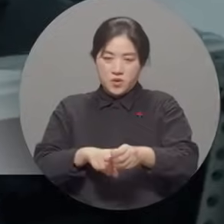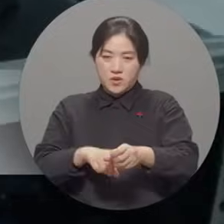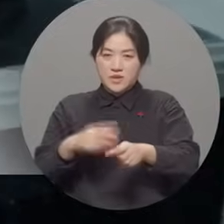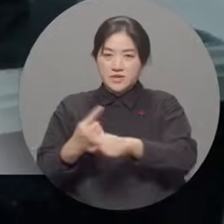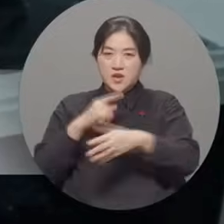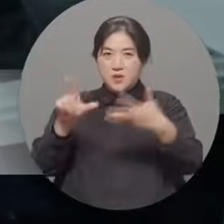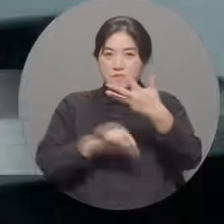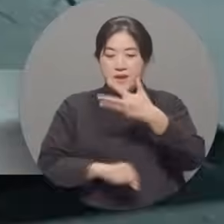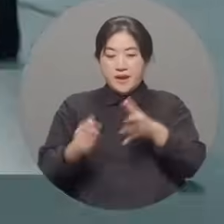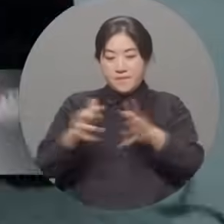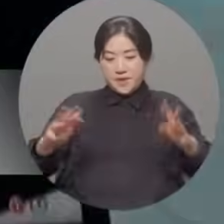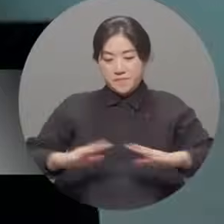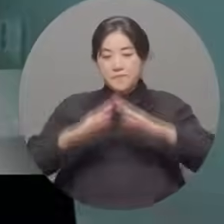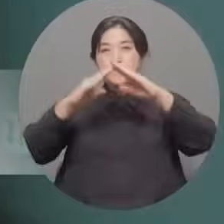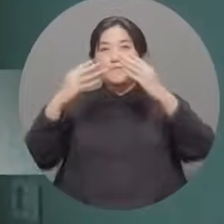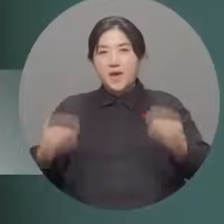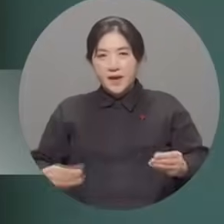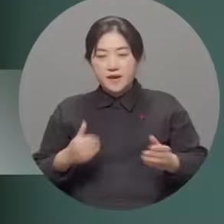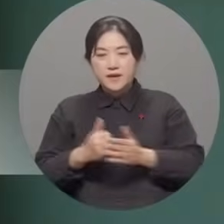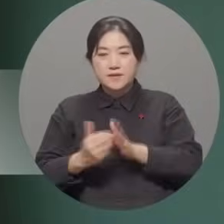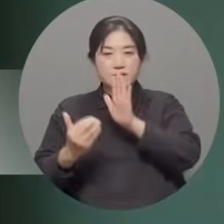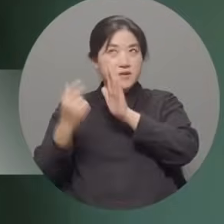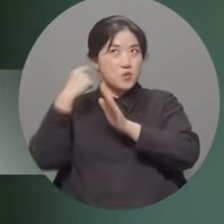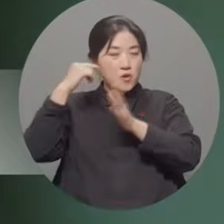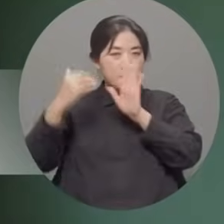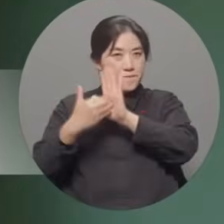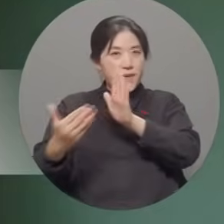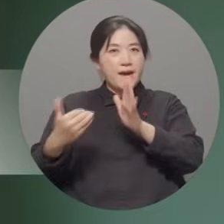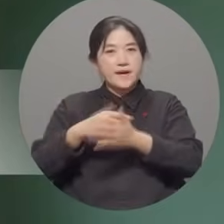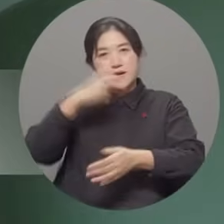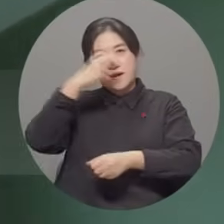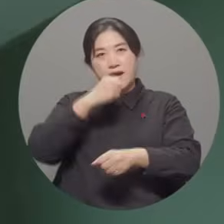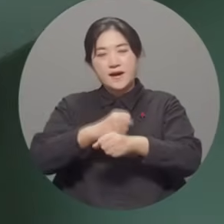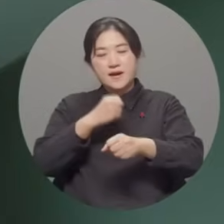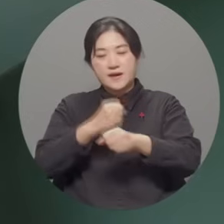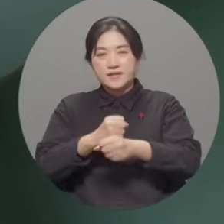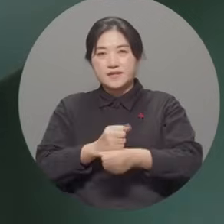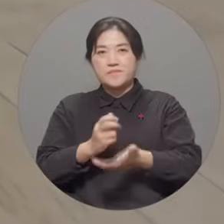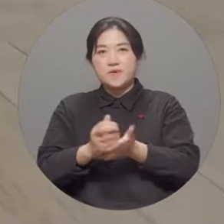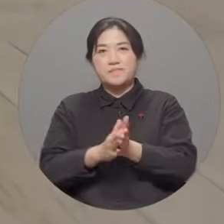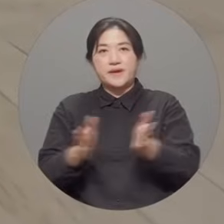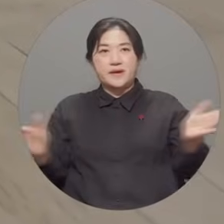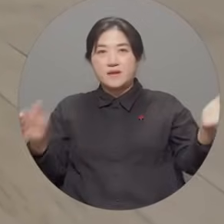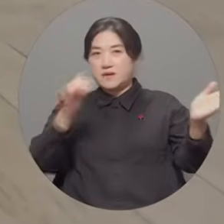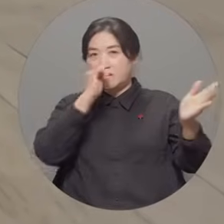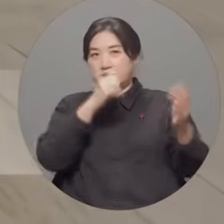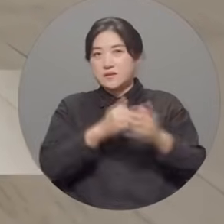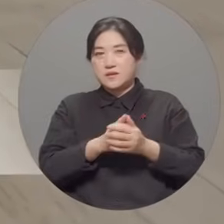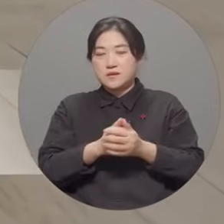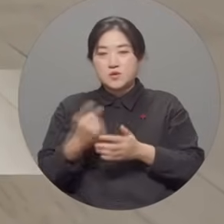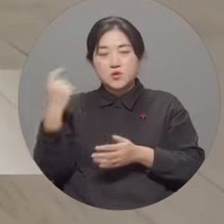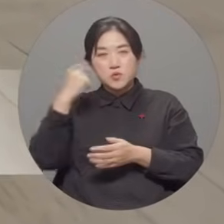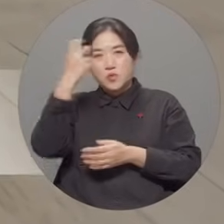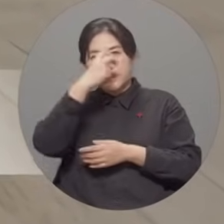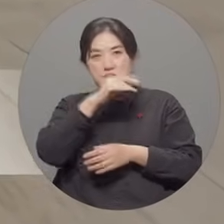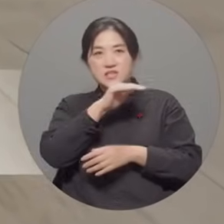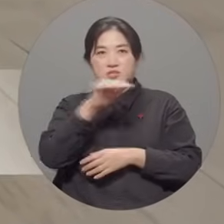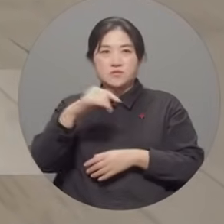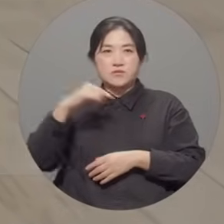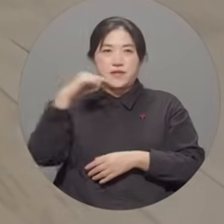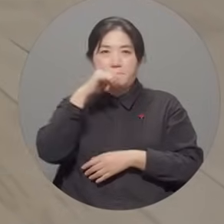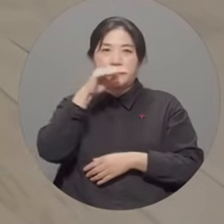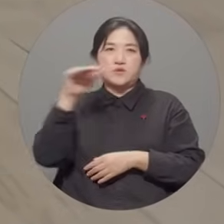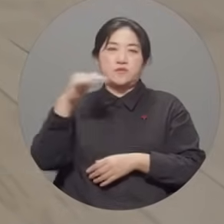뒤 층간소음 차단 성능을 확인하는 층간소음 사후 확인제를 도입했습니다. 층간소음 측정 기준도